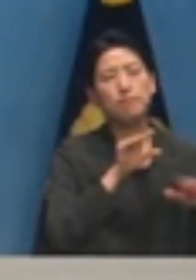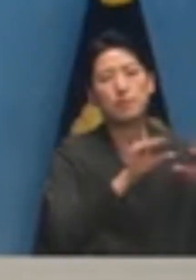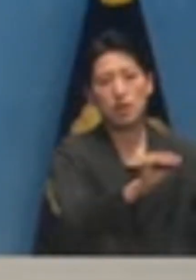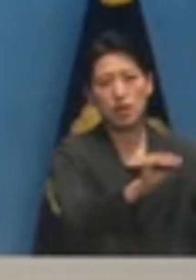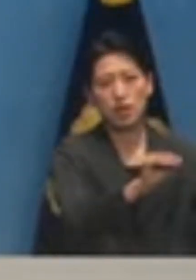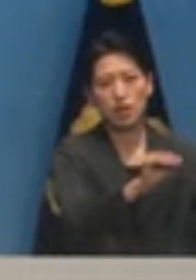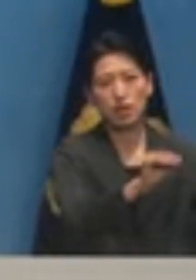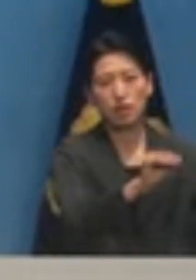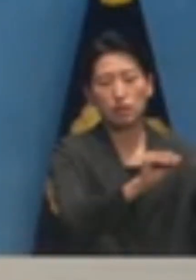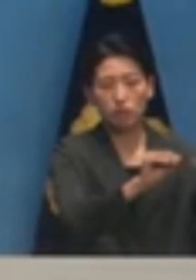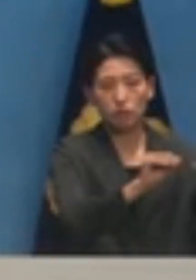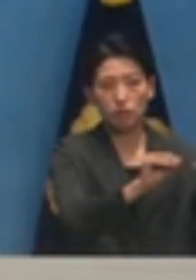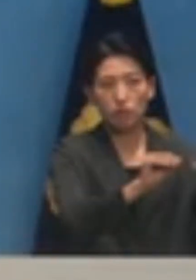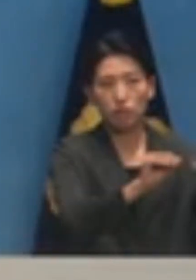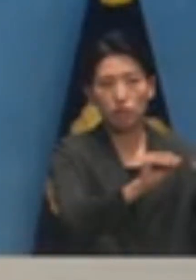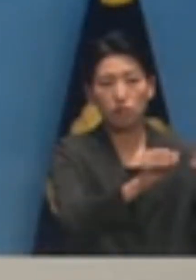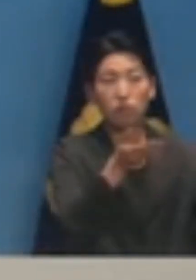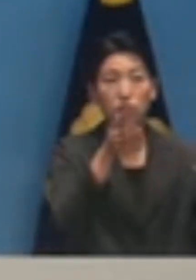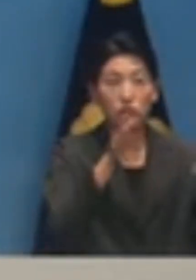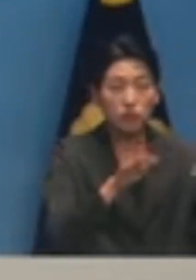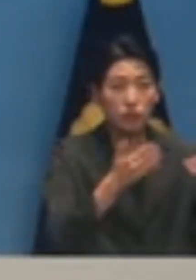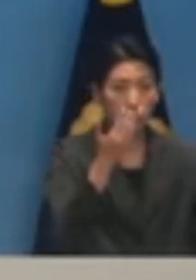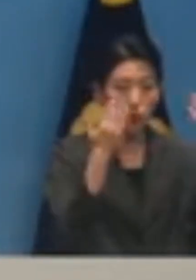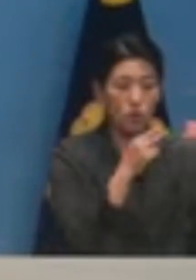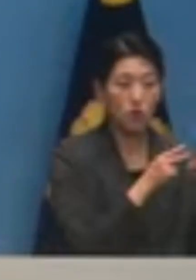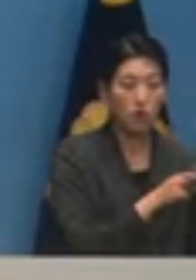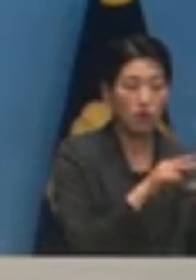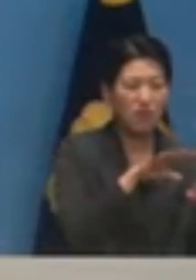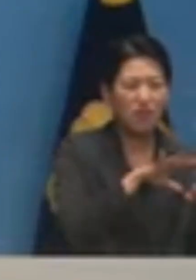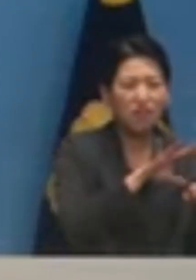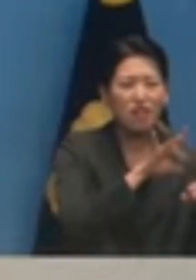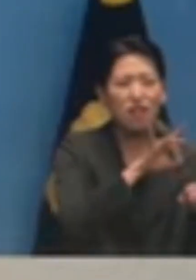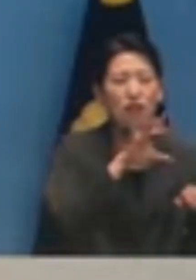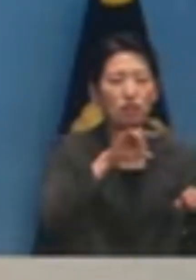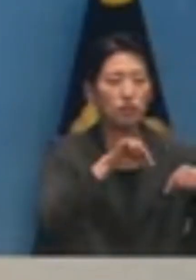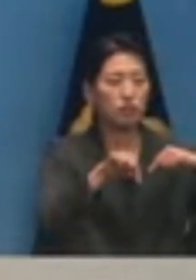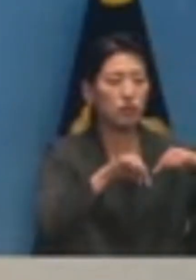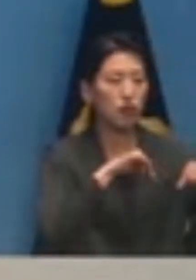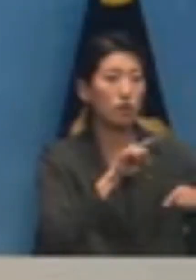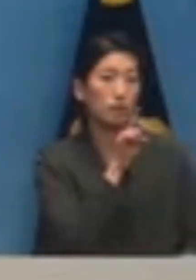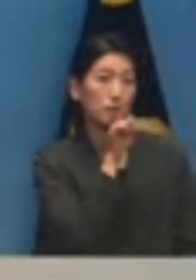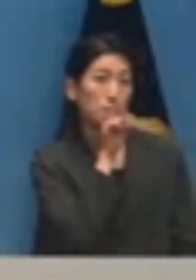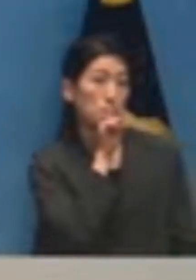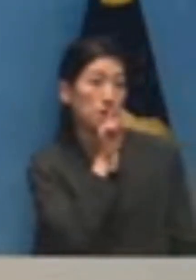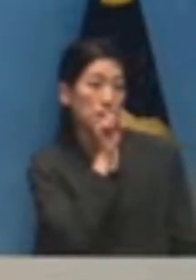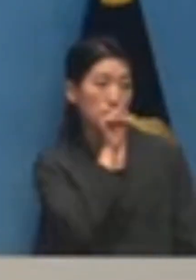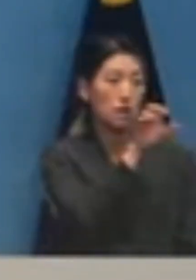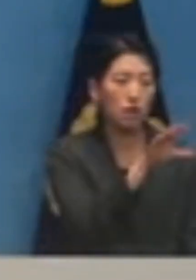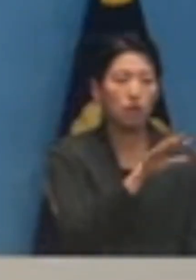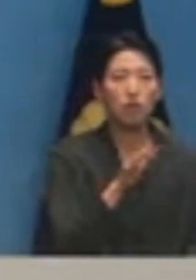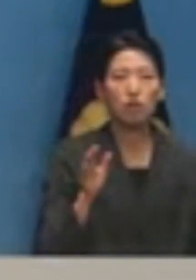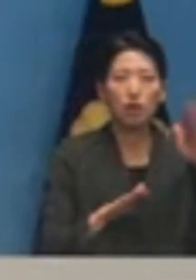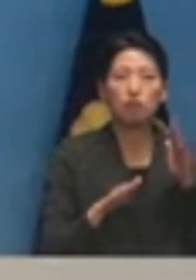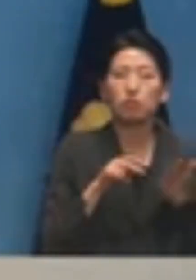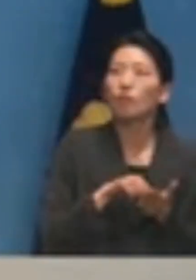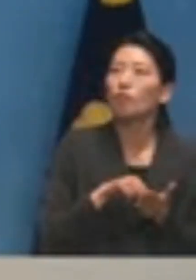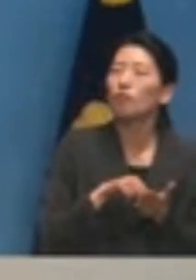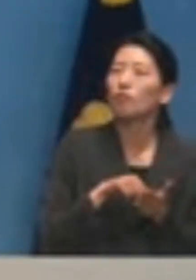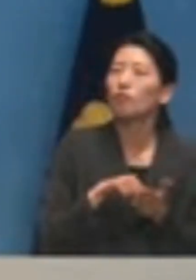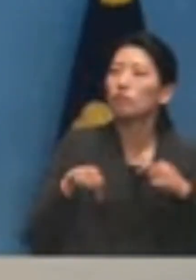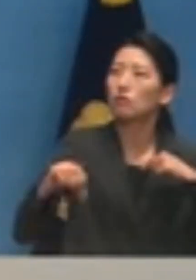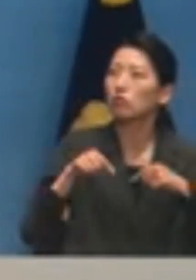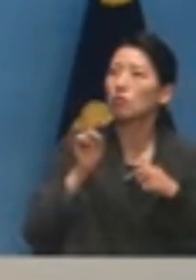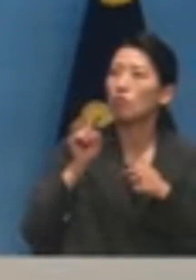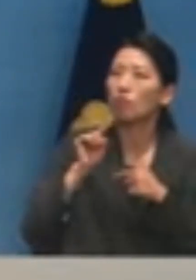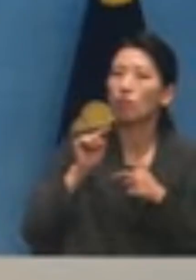사항이었습니다. 그럼에도 불구하고 교사의 정치적 발언, 그로 인해 혼란스러워하는 힘든 학생들이 있었고